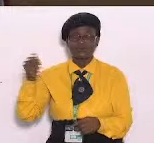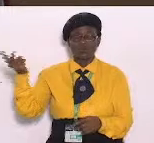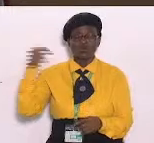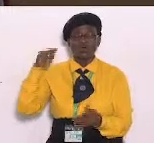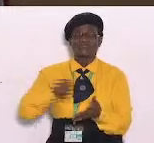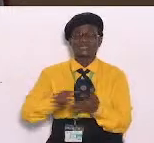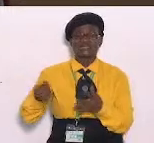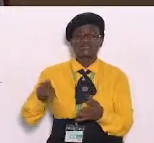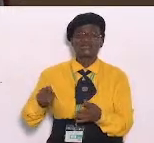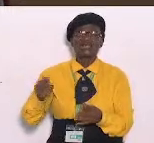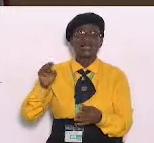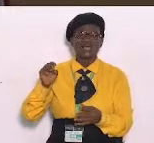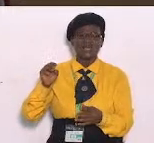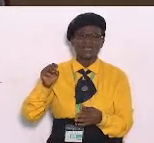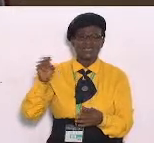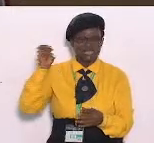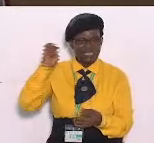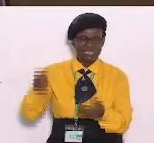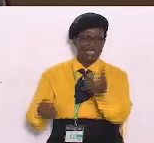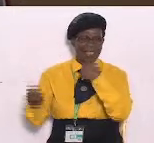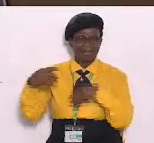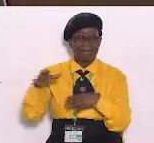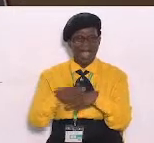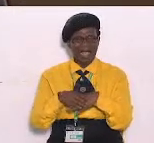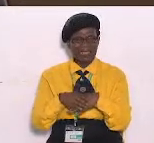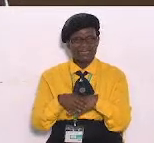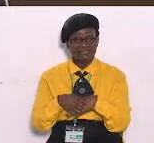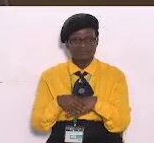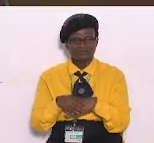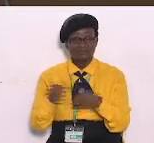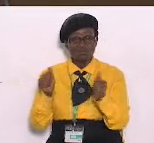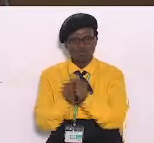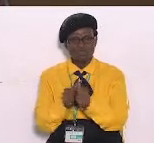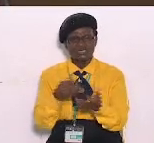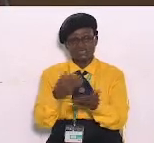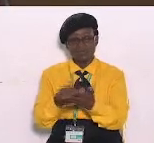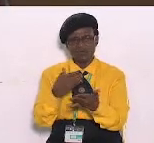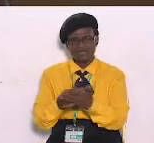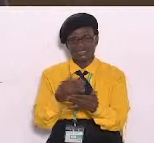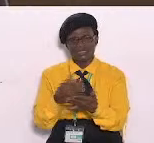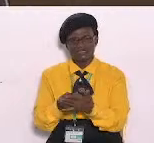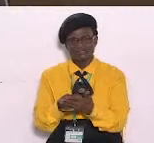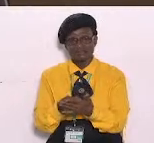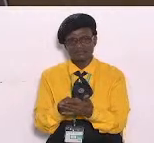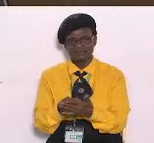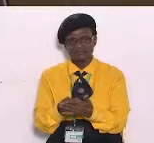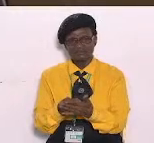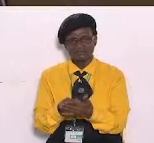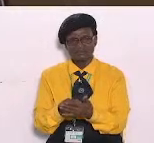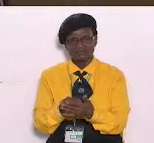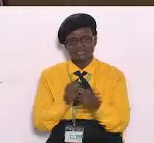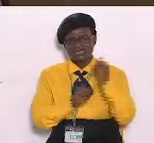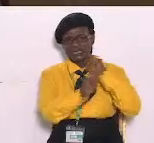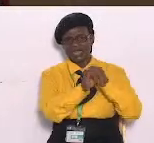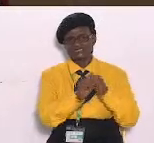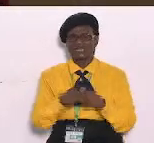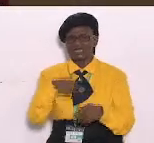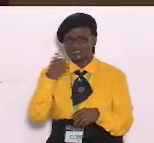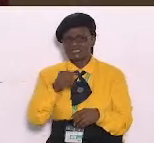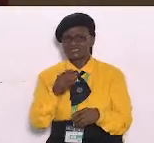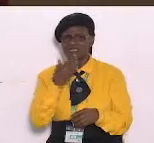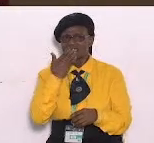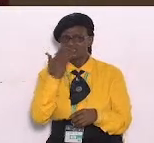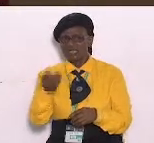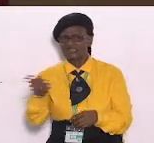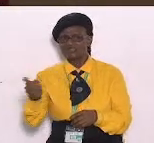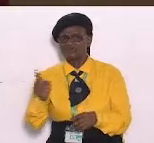guéri il est revenu avec de l'argent etisé